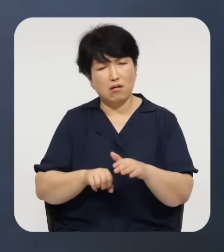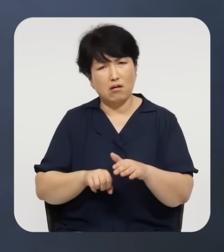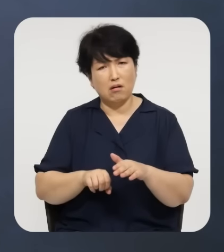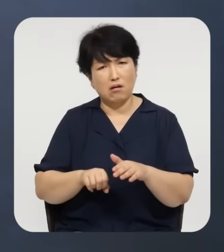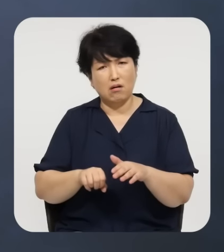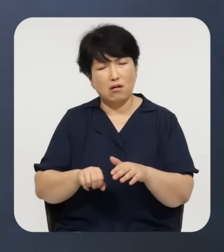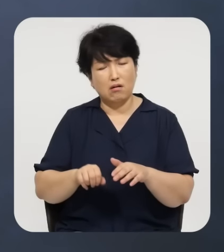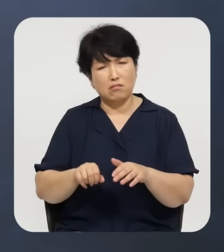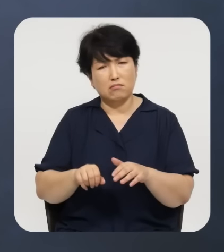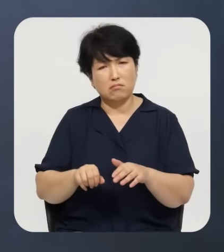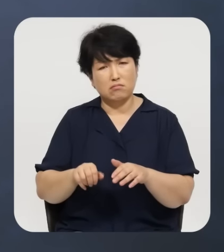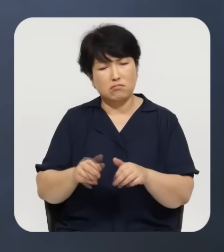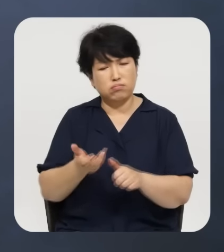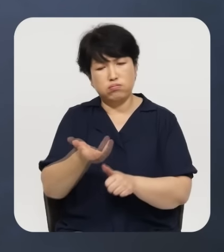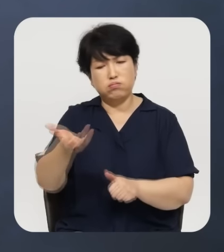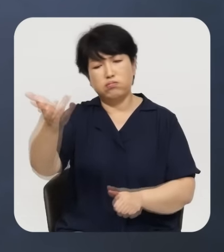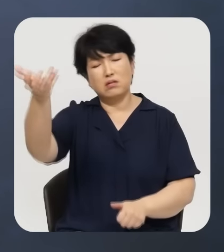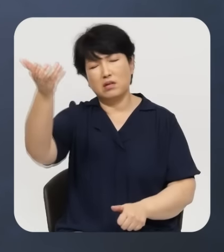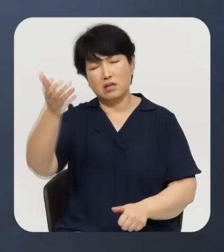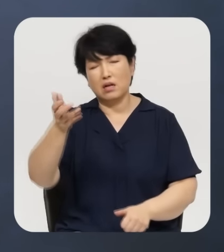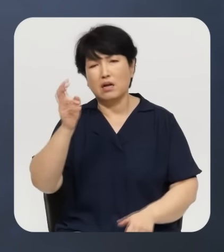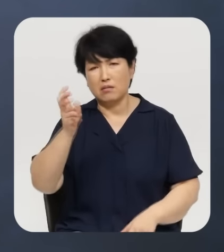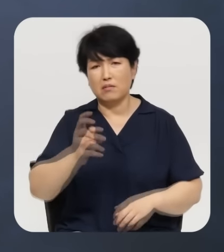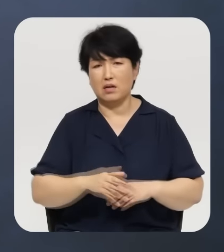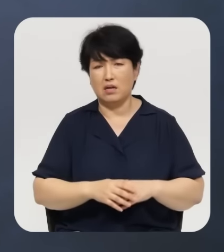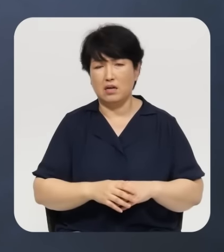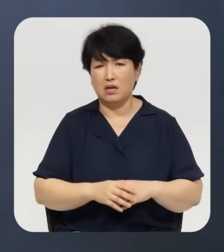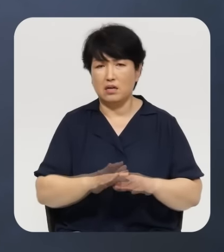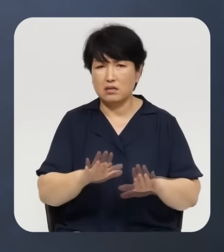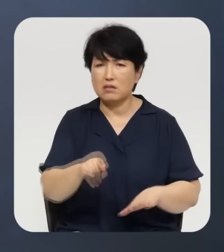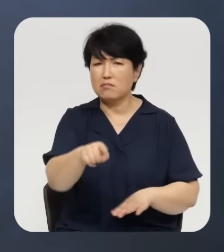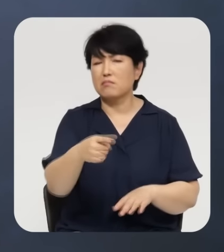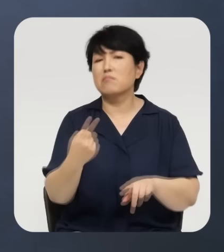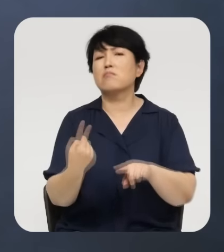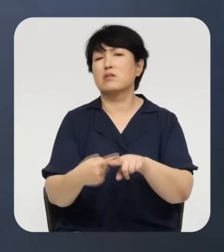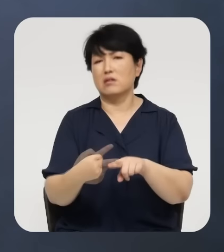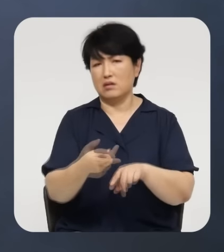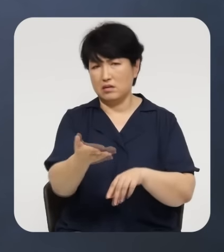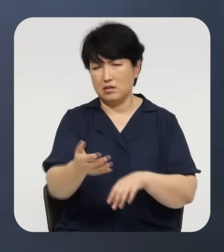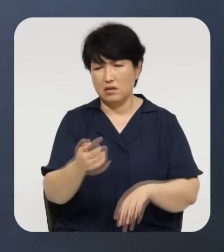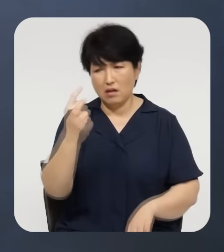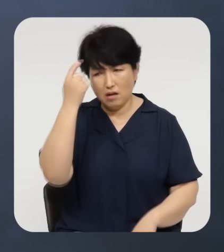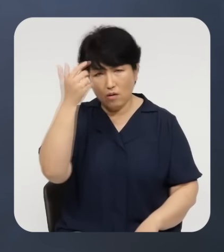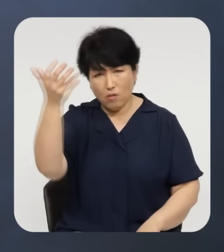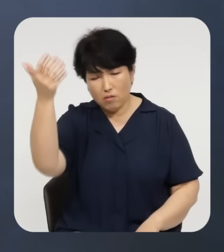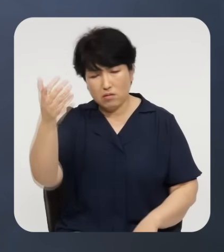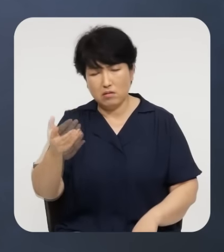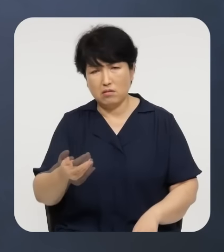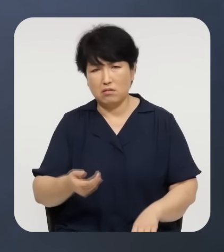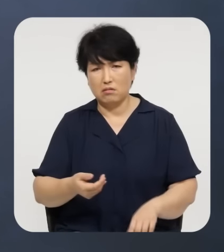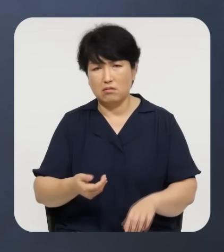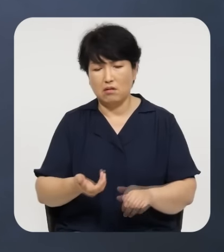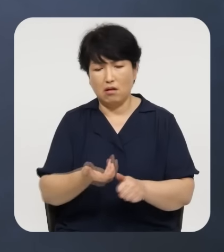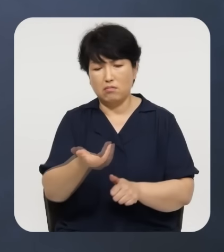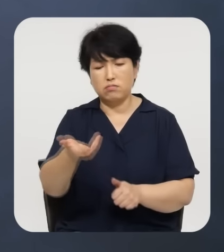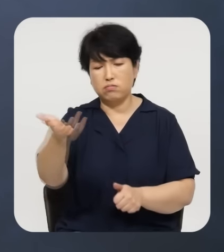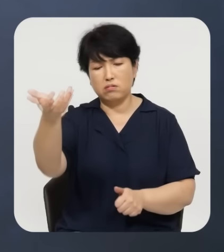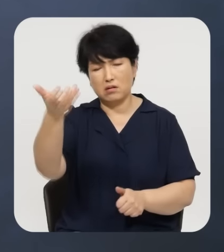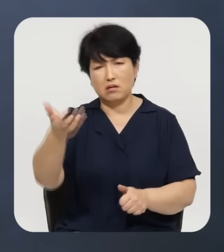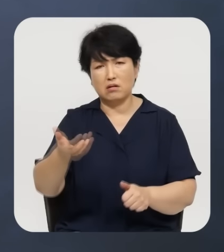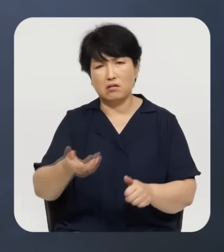있죠. 그런 상태가 자기가 지금 된 거예요. 혼이 나갔다, 혼이 빠졌다.